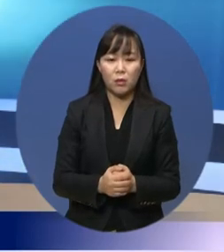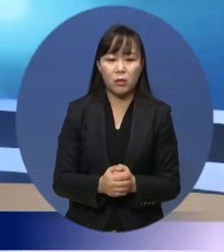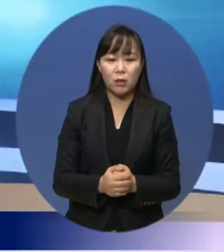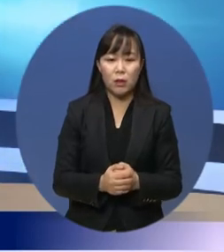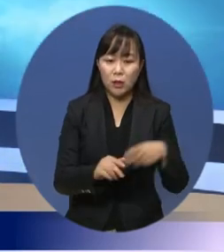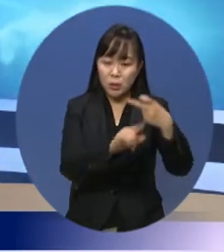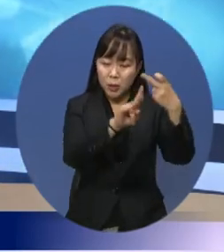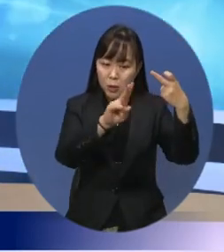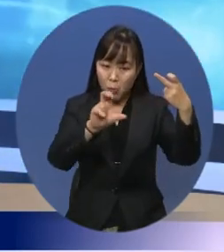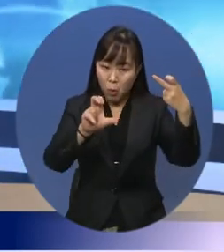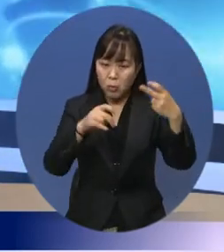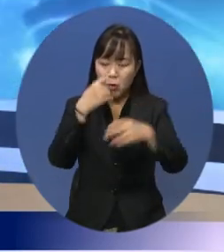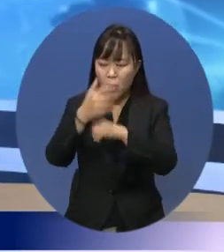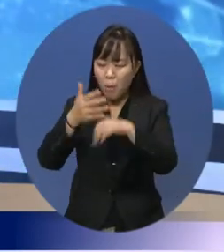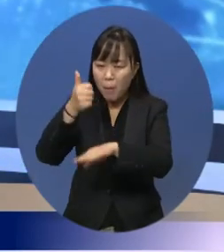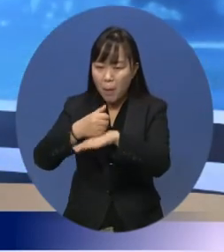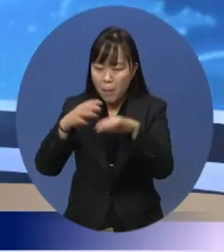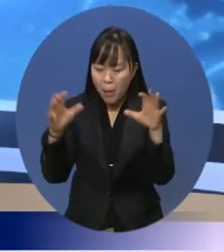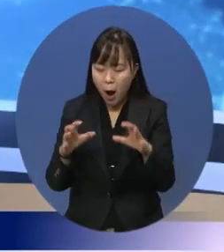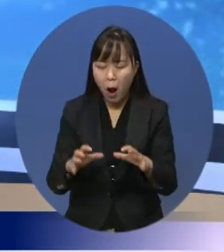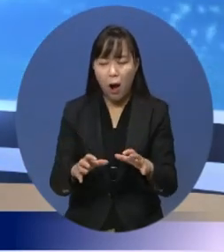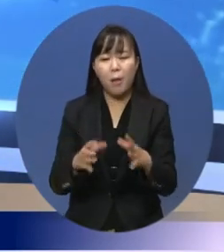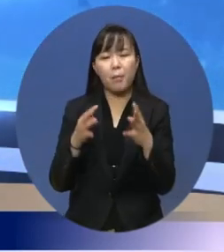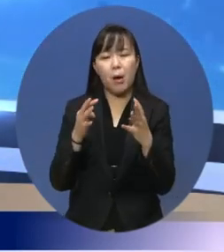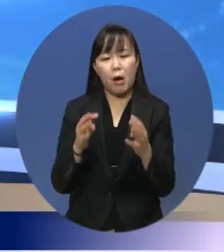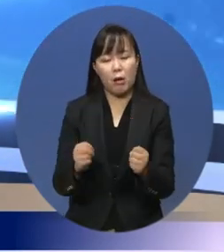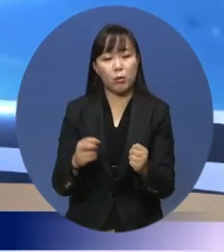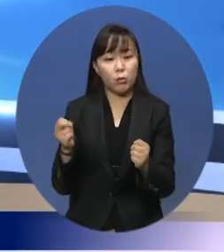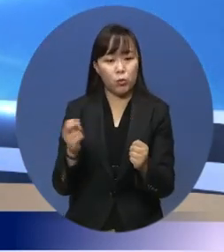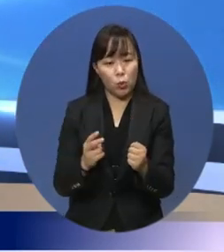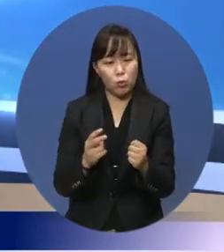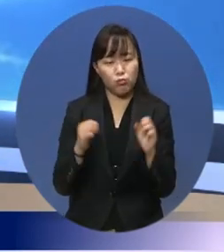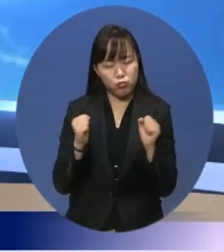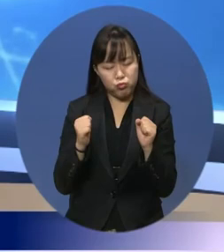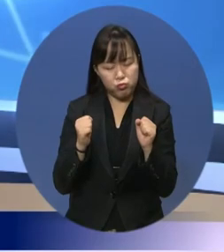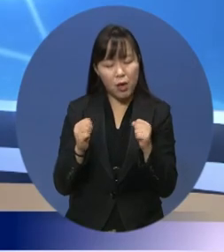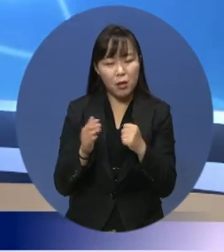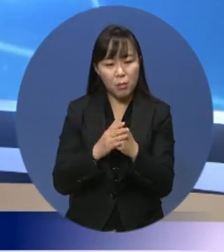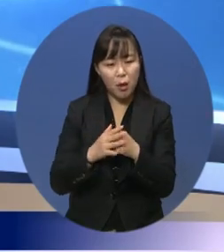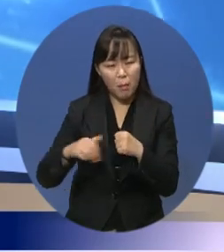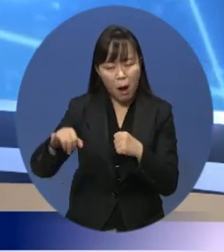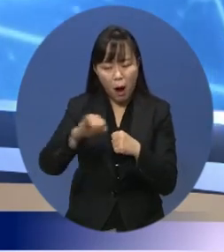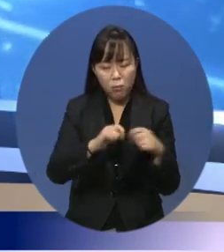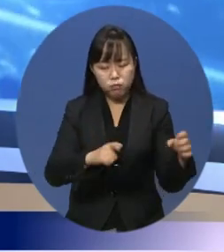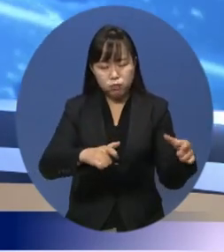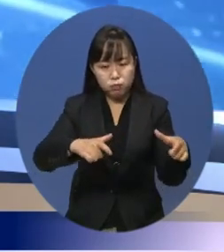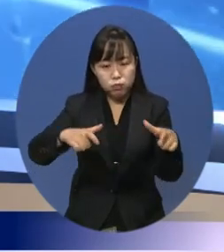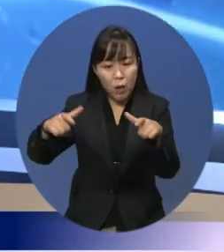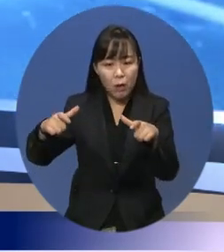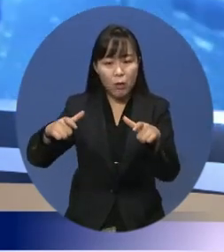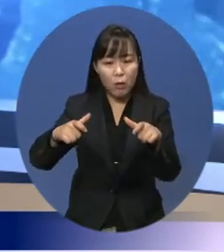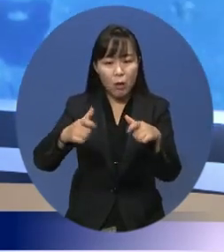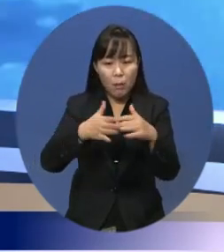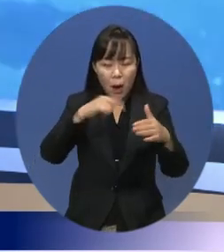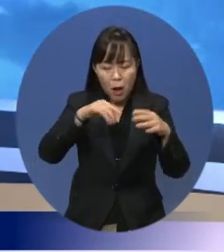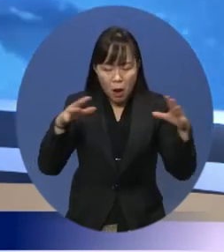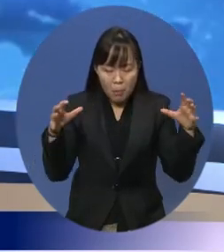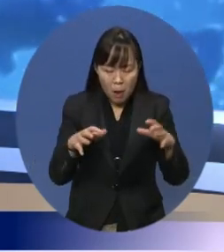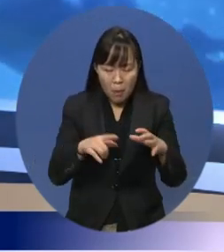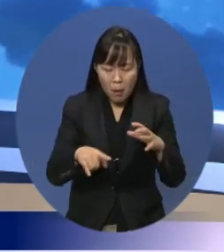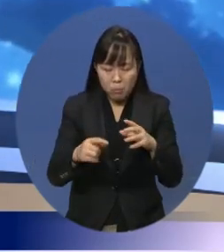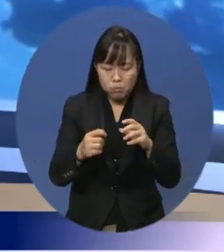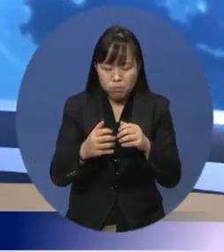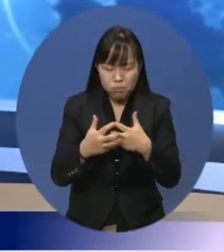성탄절과 연말연시로 사람들 모임이 많아지는 것은 물론 추운 날씨로 바이러스 확산과 실내 밀집 환경이